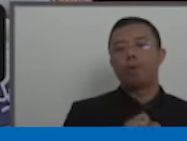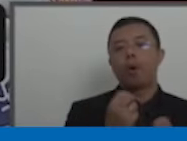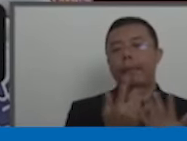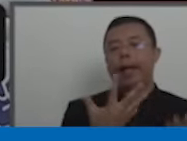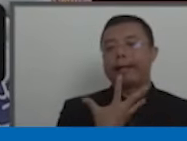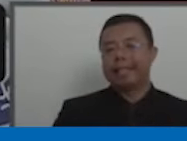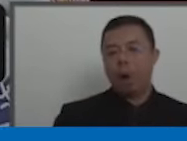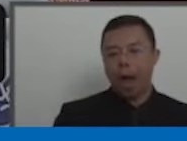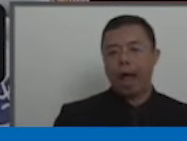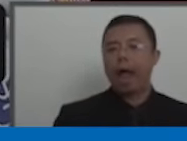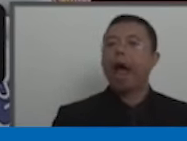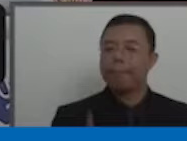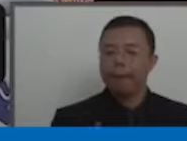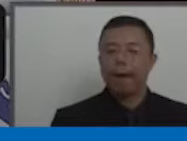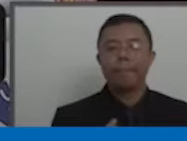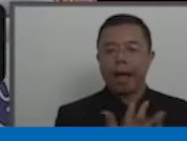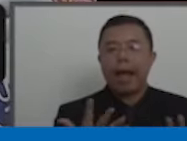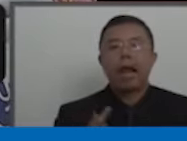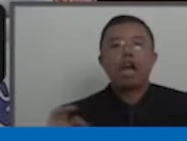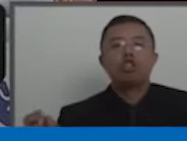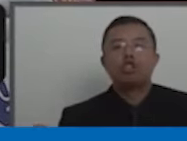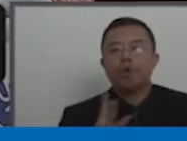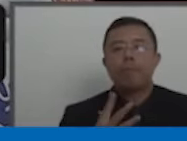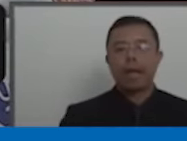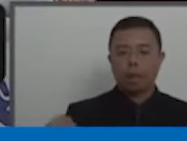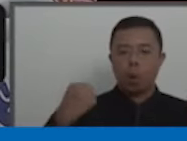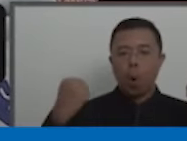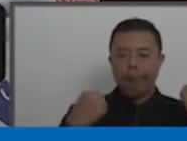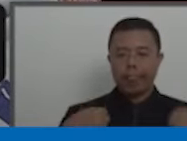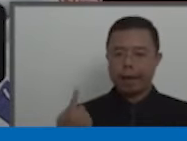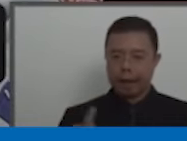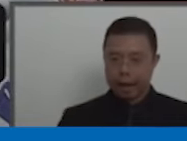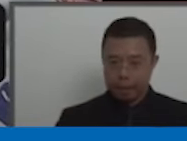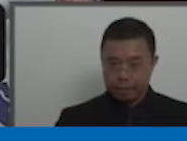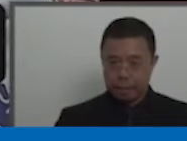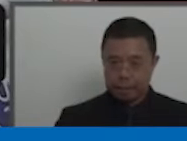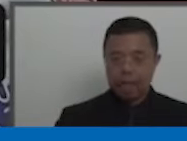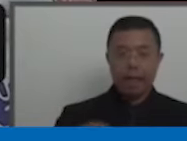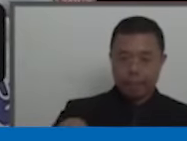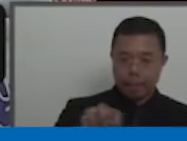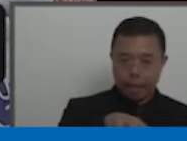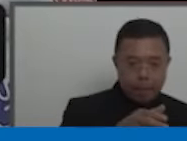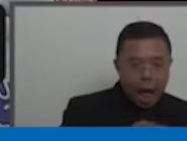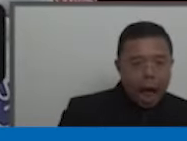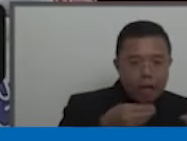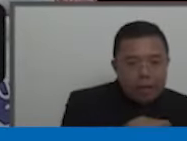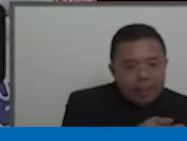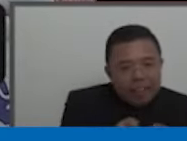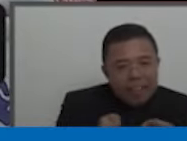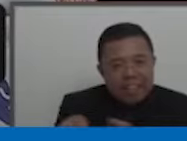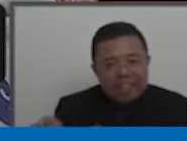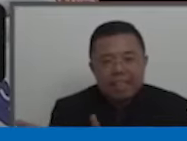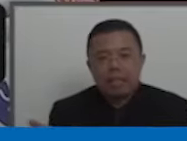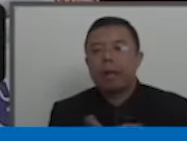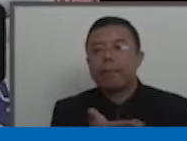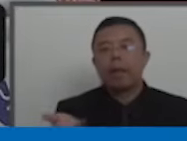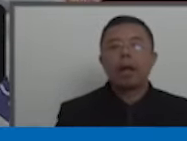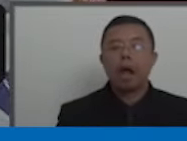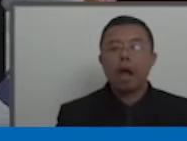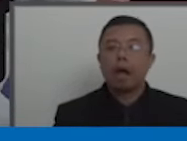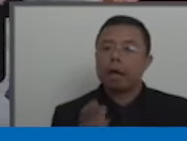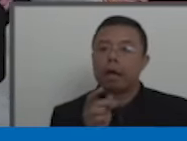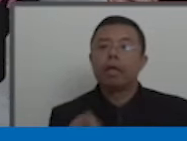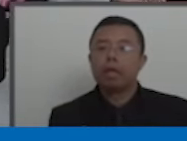merupakan sumber energi kami ruang-ruang terbuka yang mesti diakomodasi mereka adalah